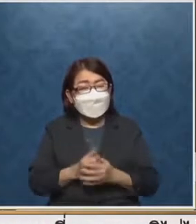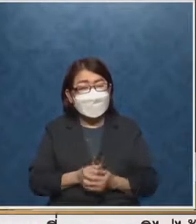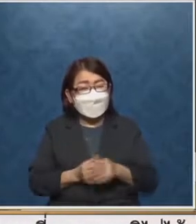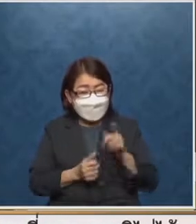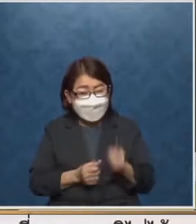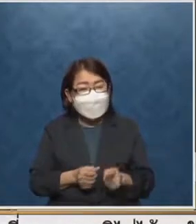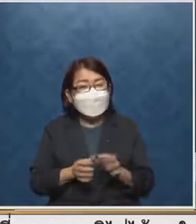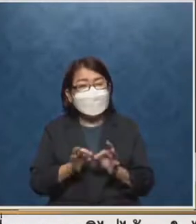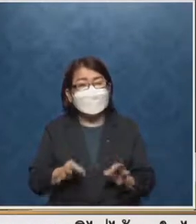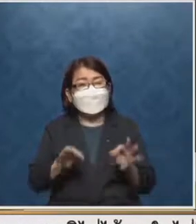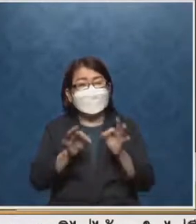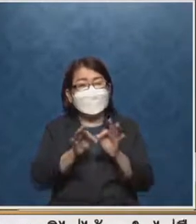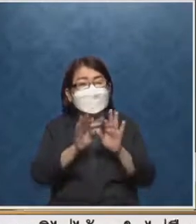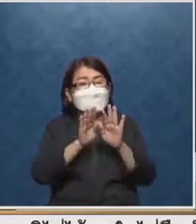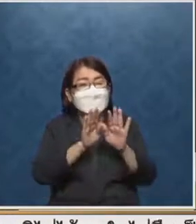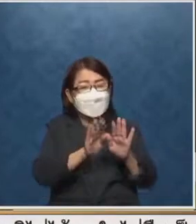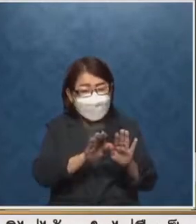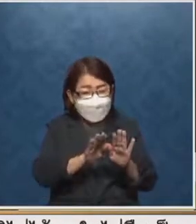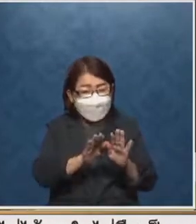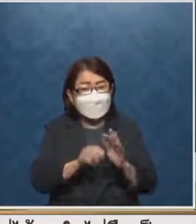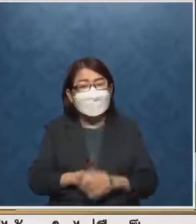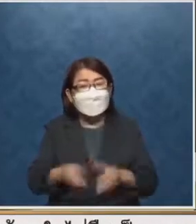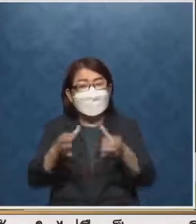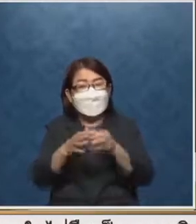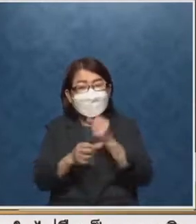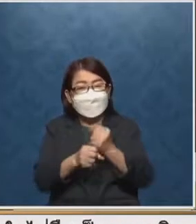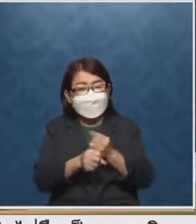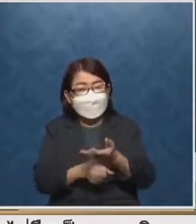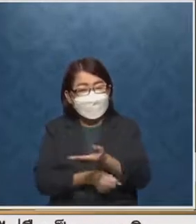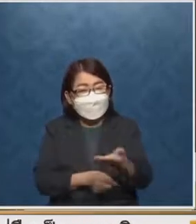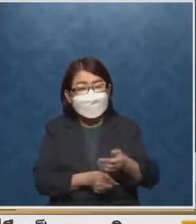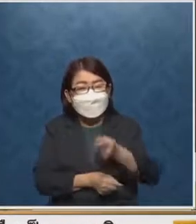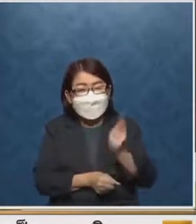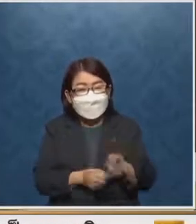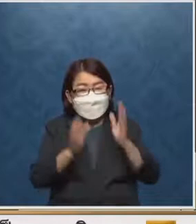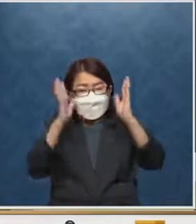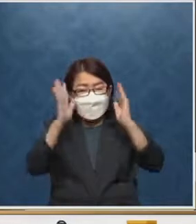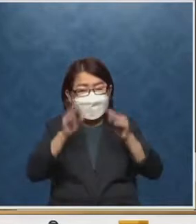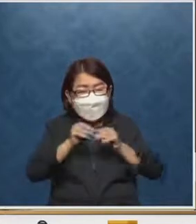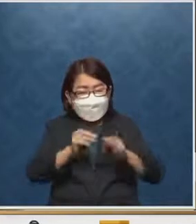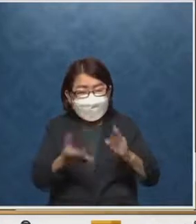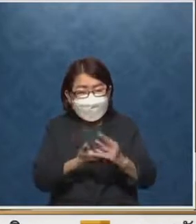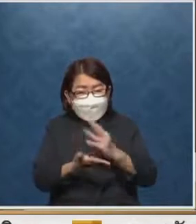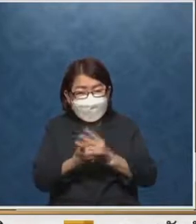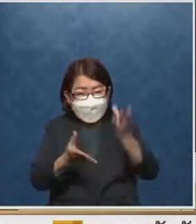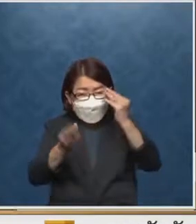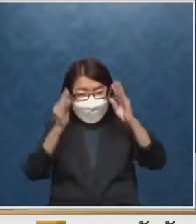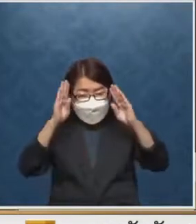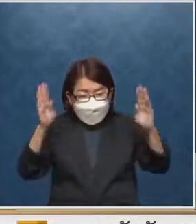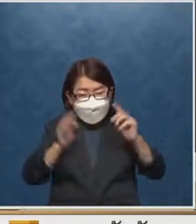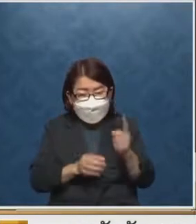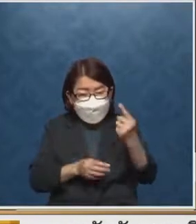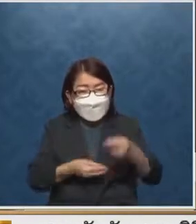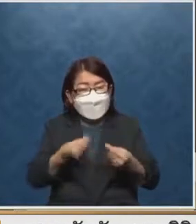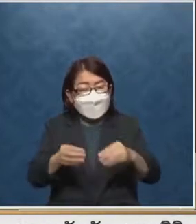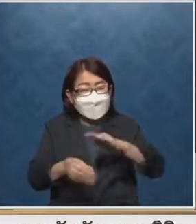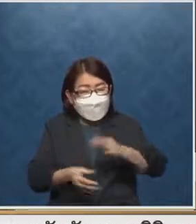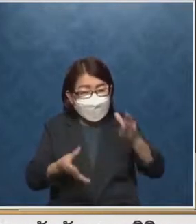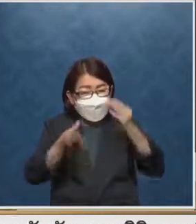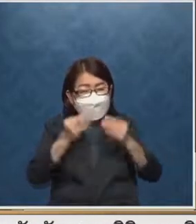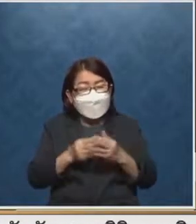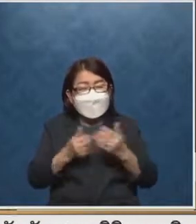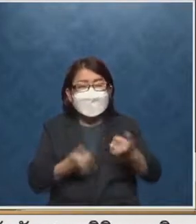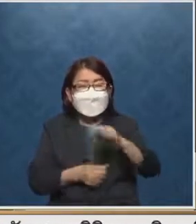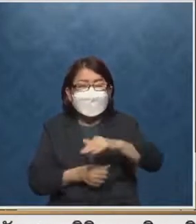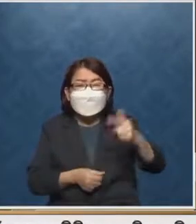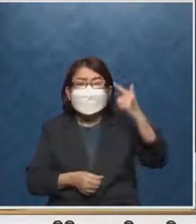ญที่ฝากทางคณะผู้ทำงานในเรื่องนี้ว่าต้องเผยแพร่วิชาใหม่ๆให้เด็กเขารู้ด้วยเดี๋ยวนี้เด็กเขารู้เข